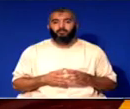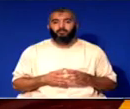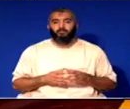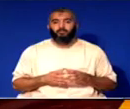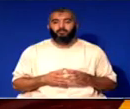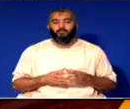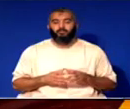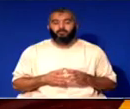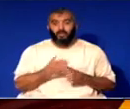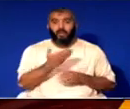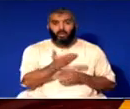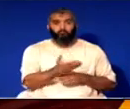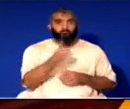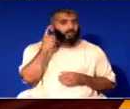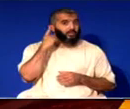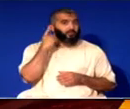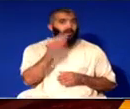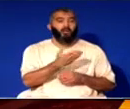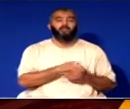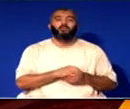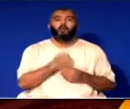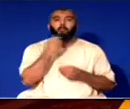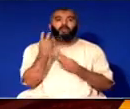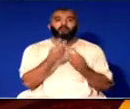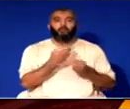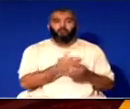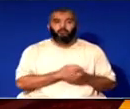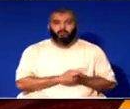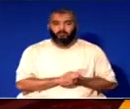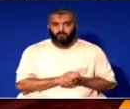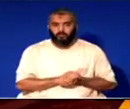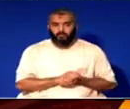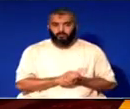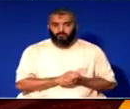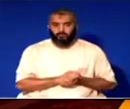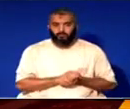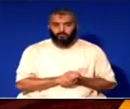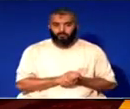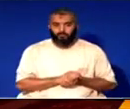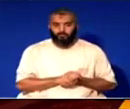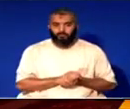وعليكم السلام ورحمة الله وبركاته. أهلا بك سيدتي آمنة، نحن نسمعك جيدا.